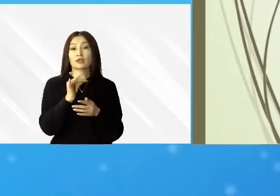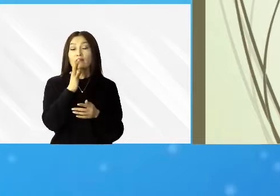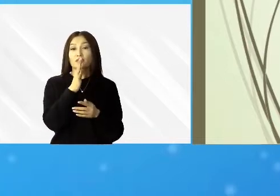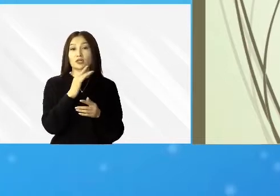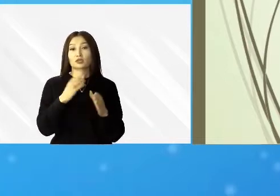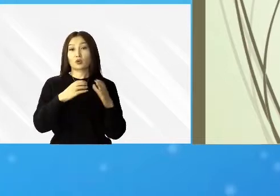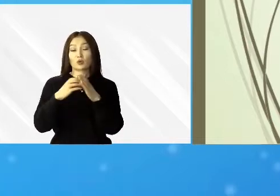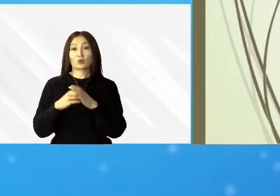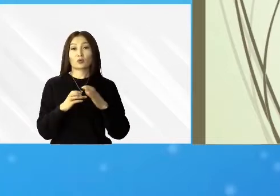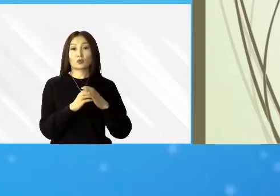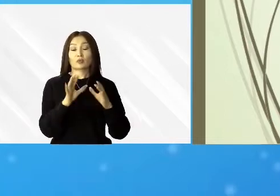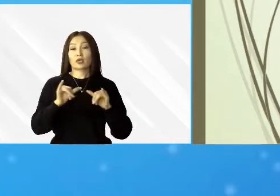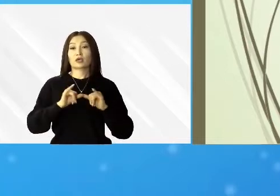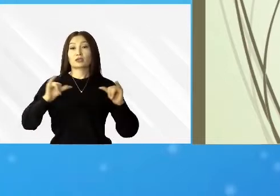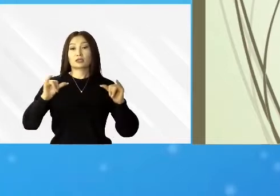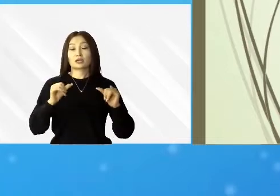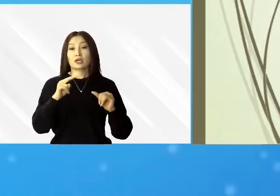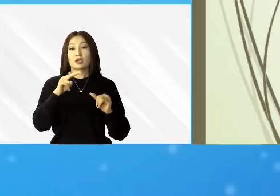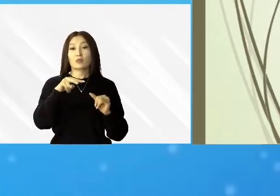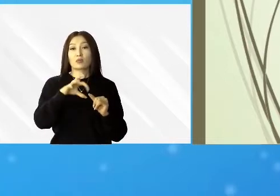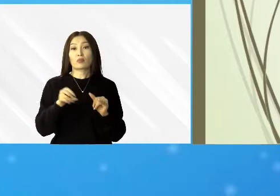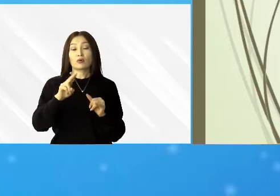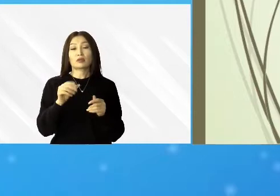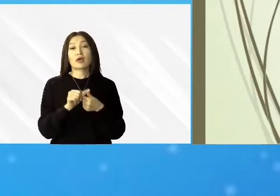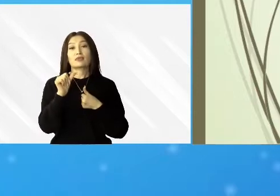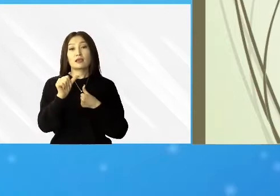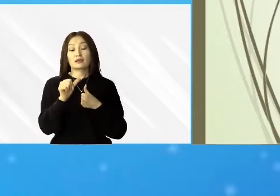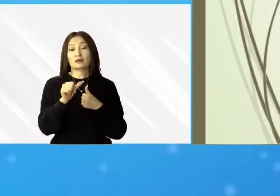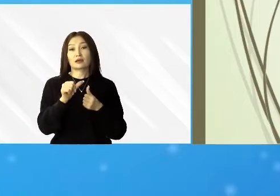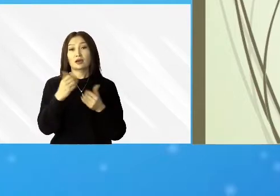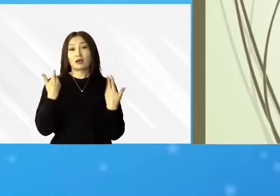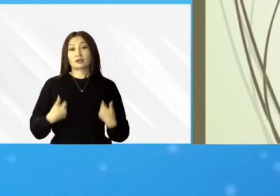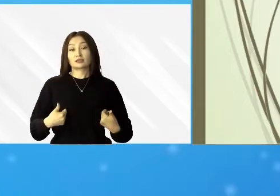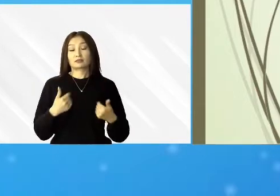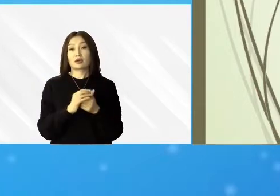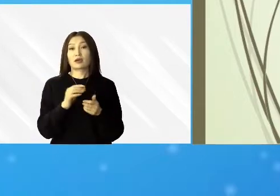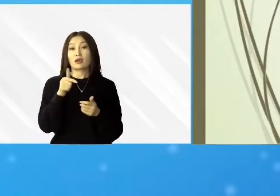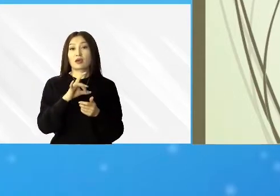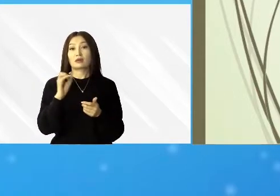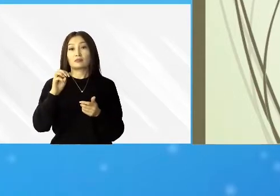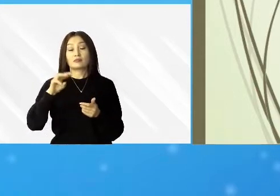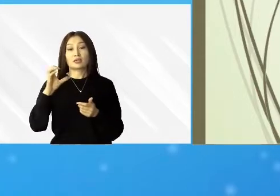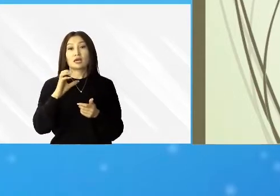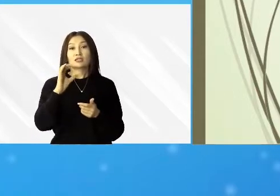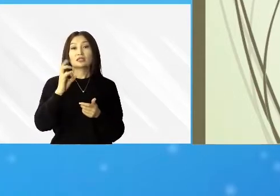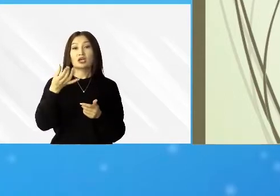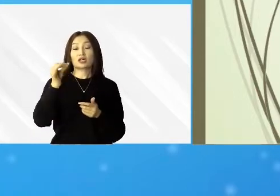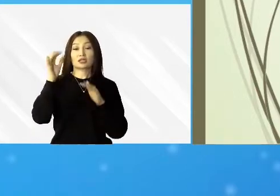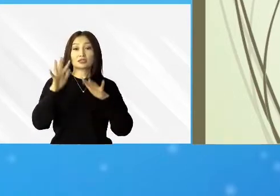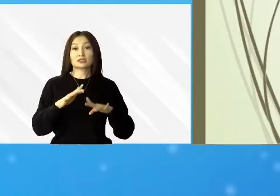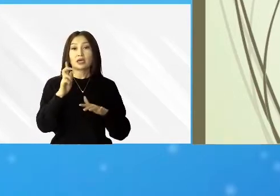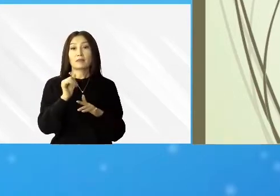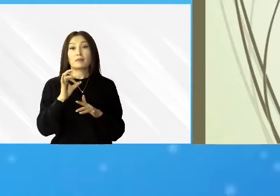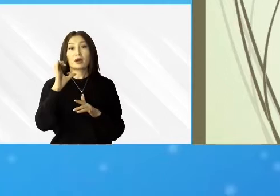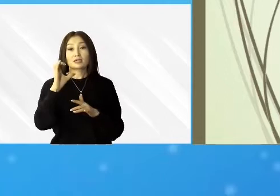а также частотой размножения и плодовитостью отдельных особей. Например, ирбис или снежный барс, представитель